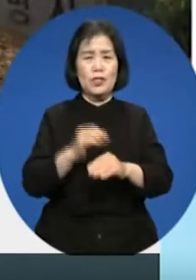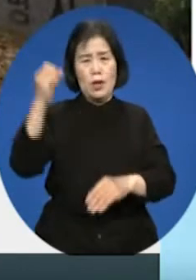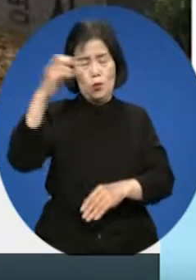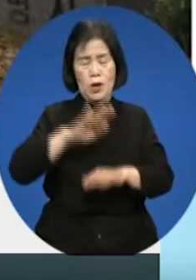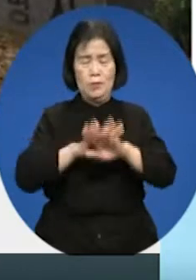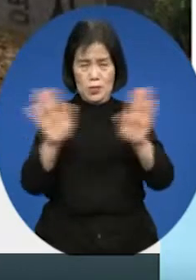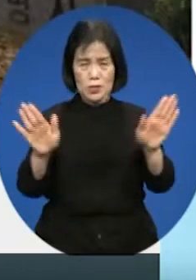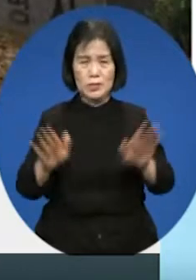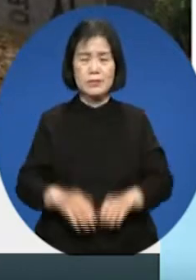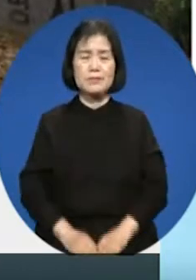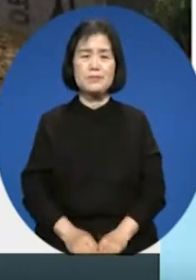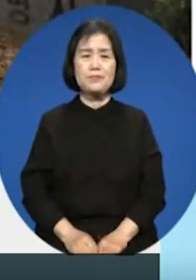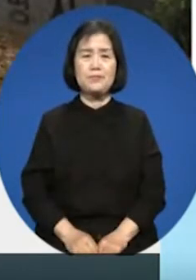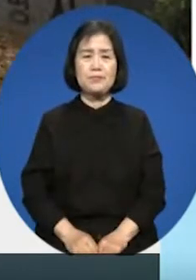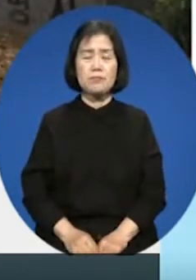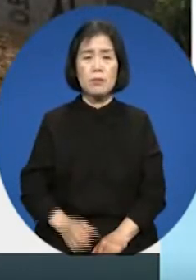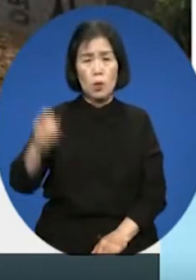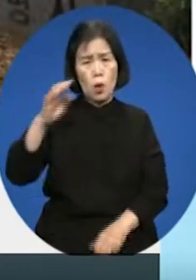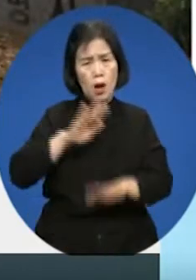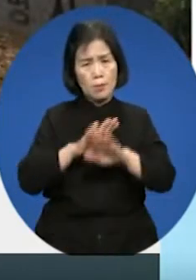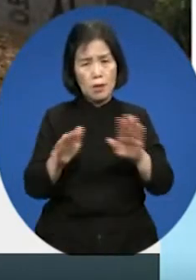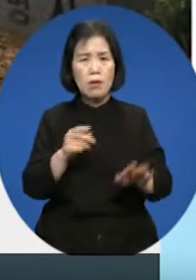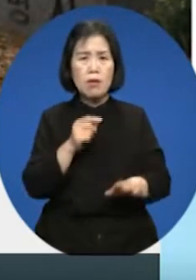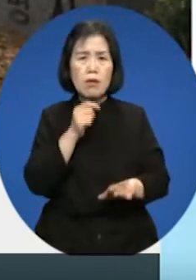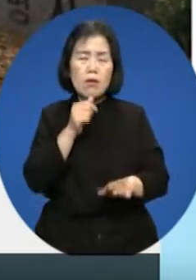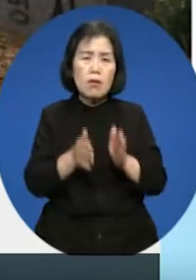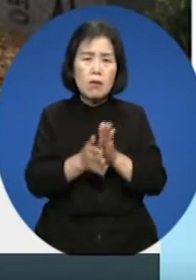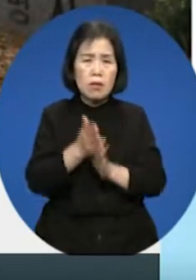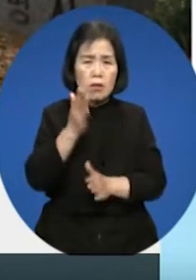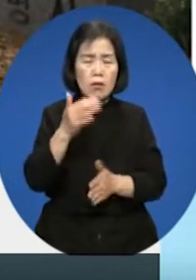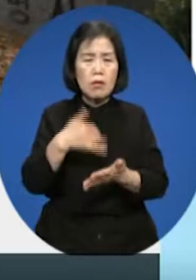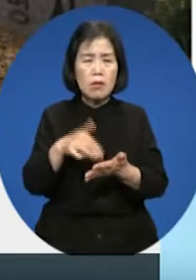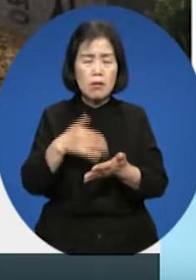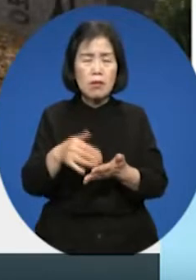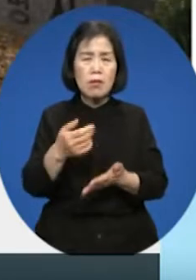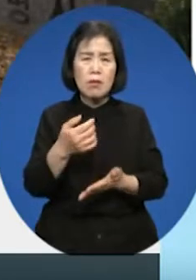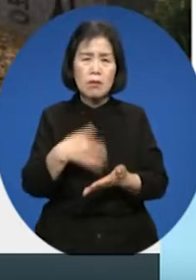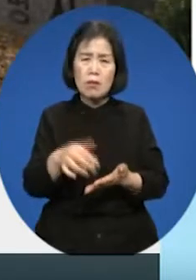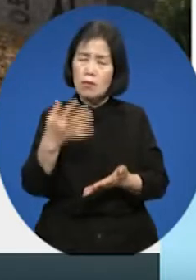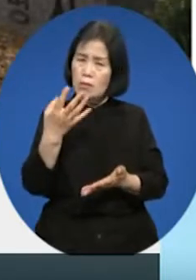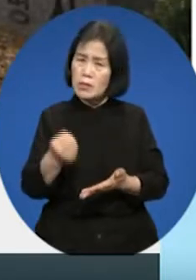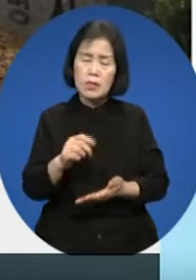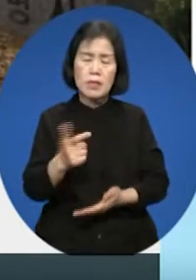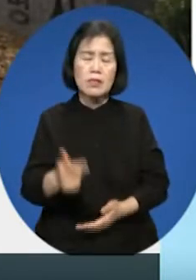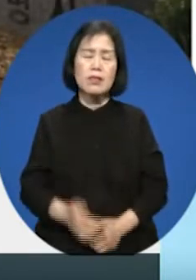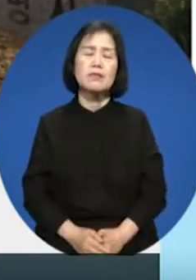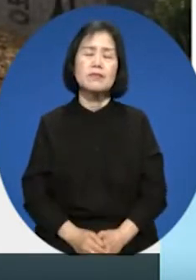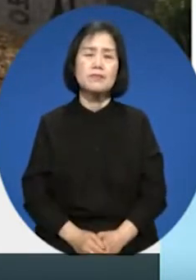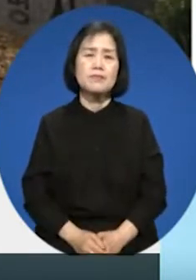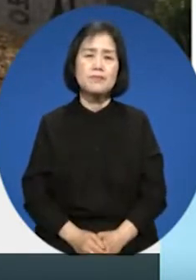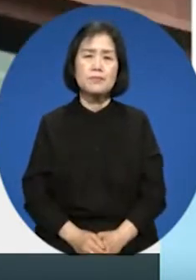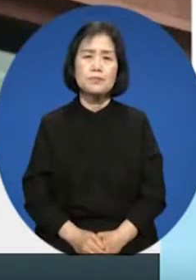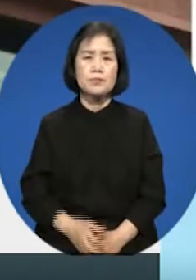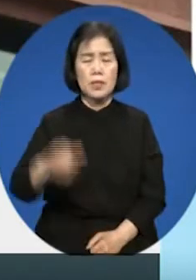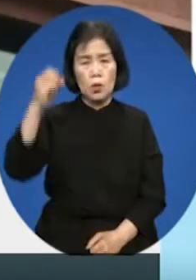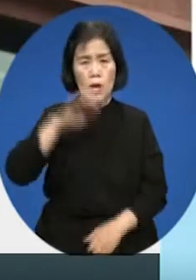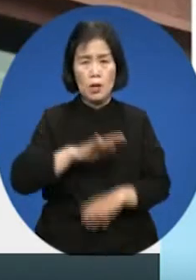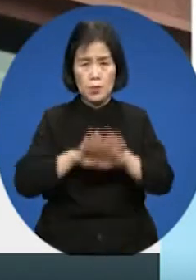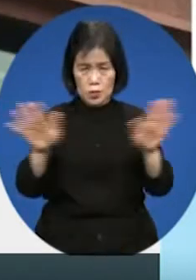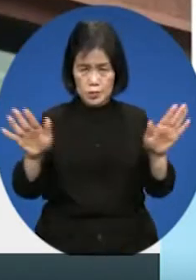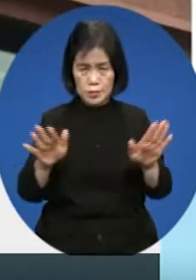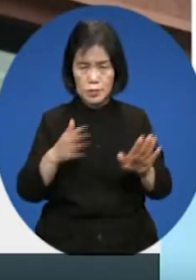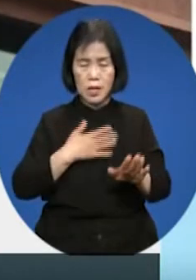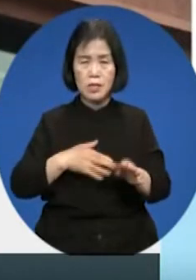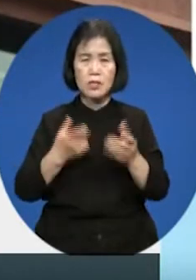생각합니다. 광명시가 굉장히 작은 도시이고요. 인구도 이렇게 많지 않습니다. 그런데 이제 광명은 잘 아시다시피